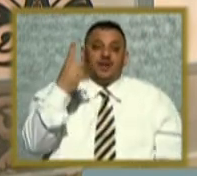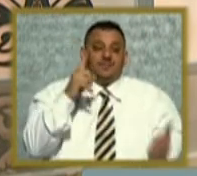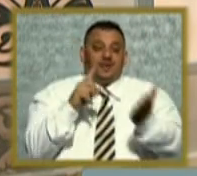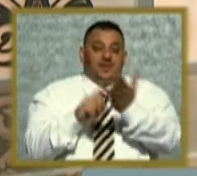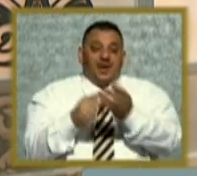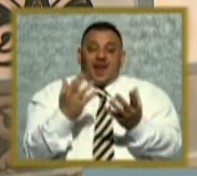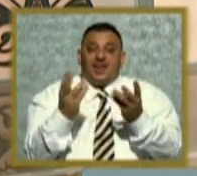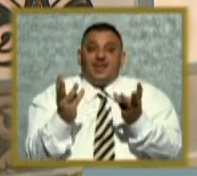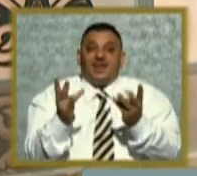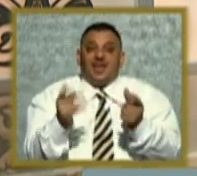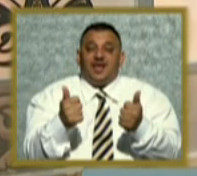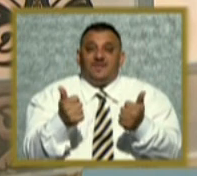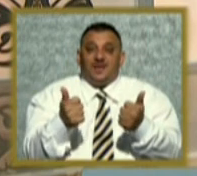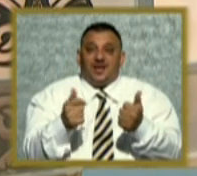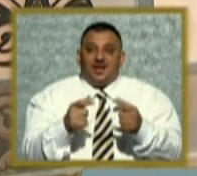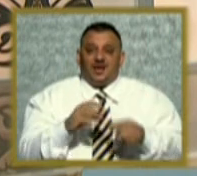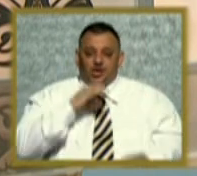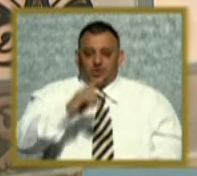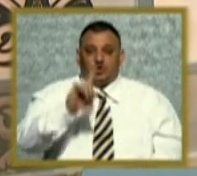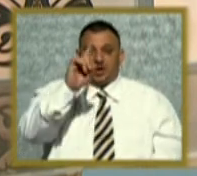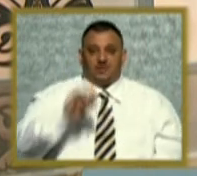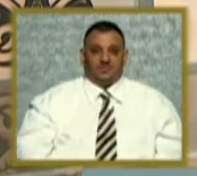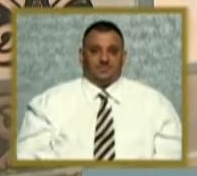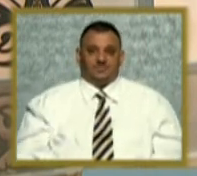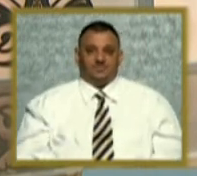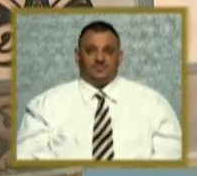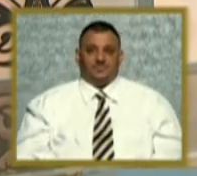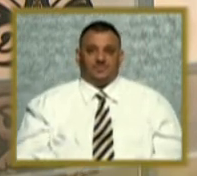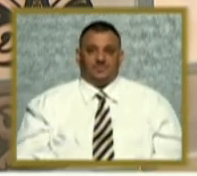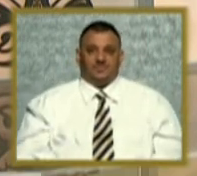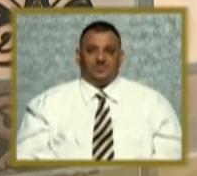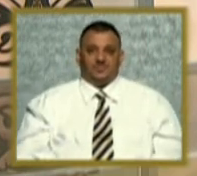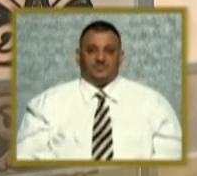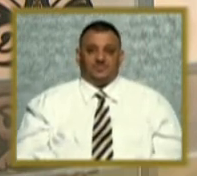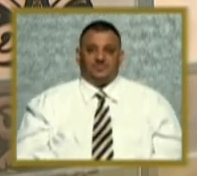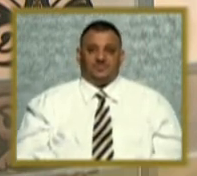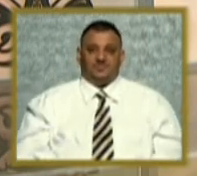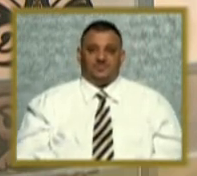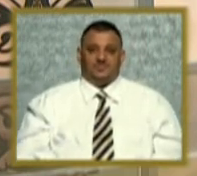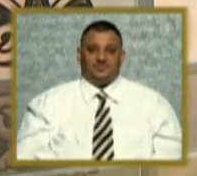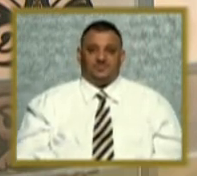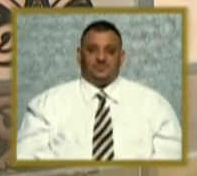يذكر الله تعالى؟ طيب يا اختي حنان تسمعين ان شاء الله الجواب.